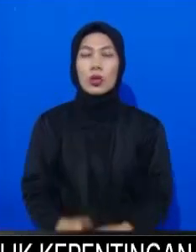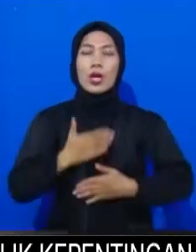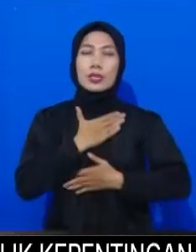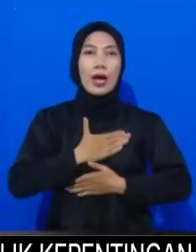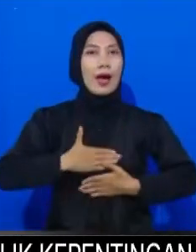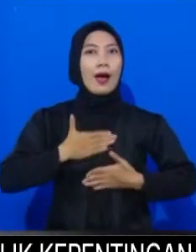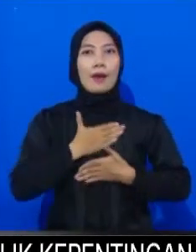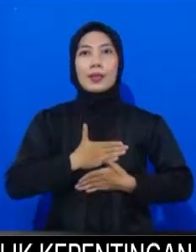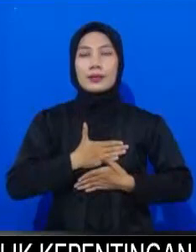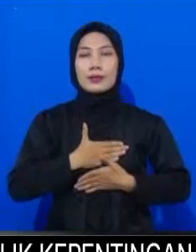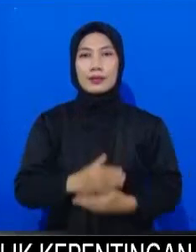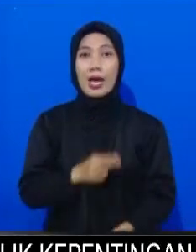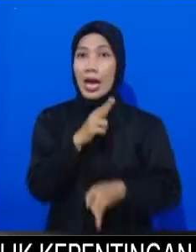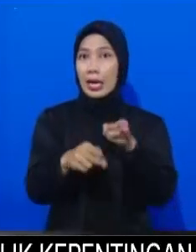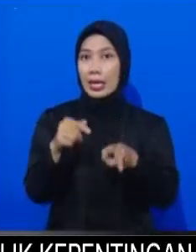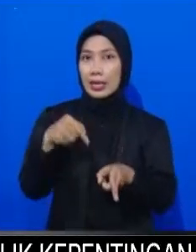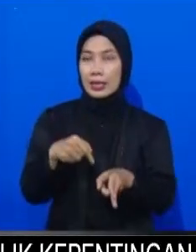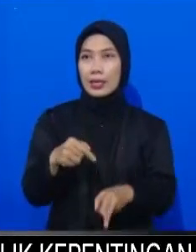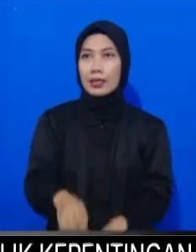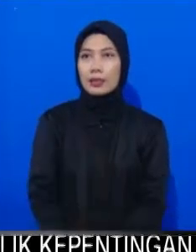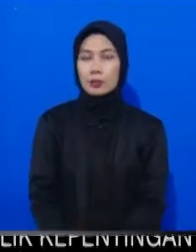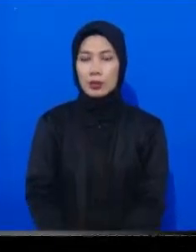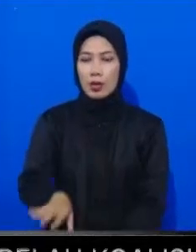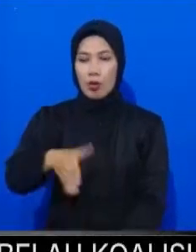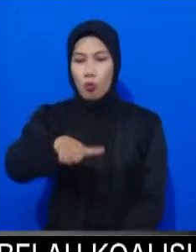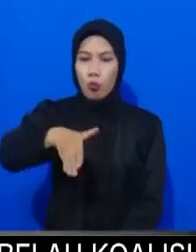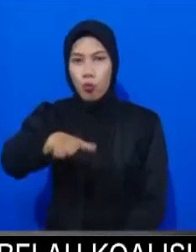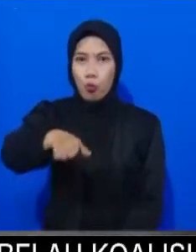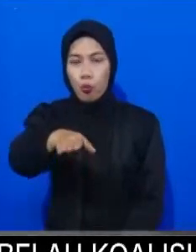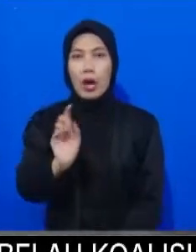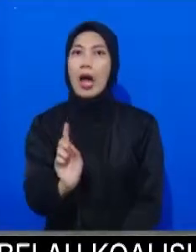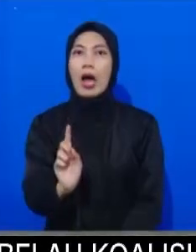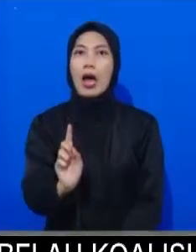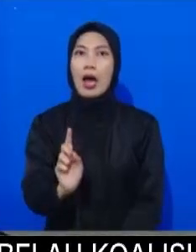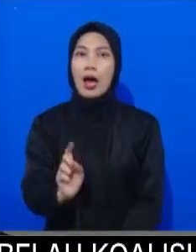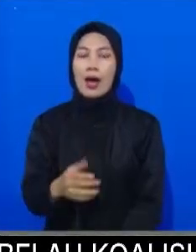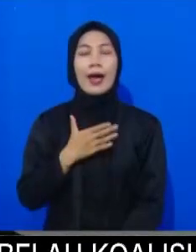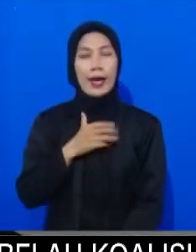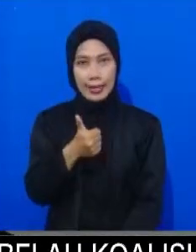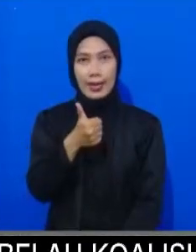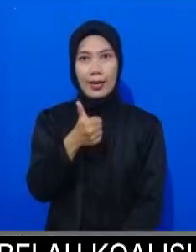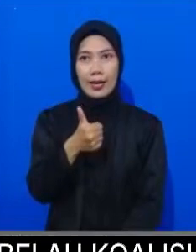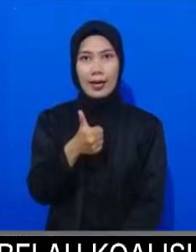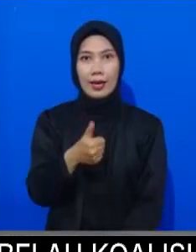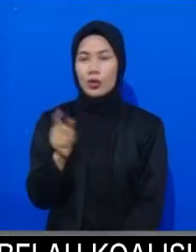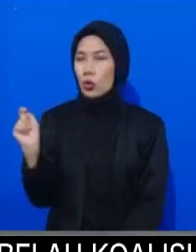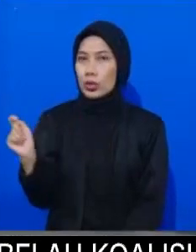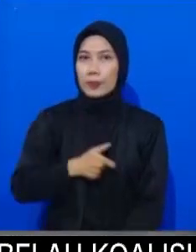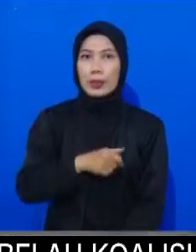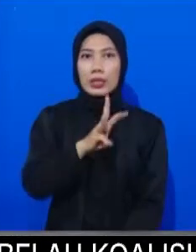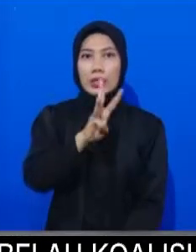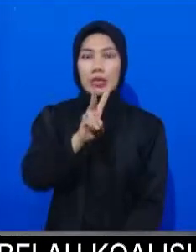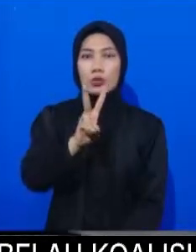di mana kereta Jakarta-Bandung ini tidak terasa getaran ataupun goncangan selama perjalanan dengan kecepatan